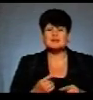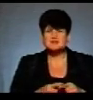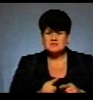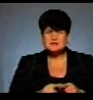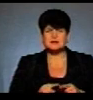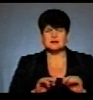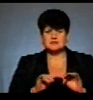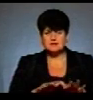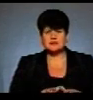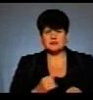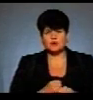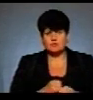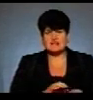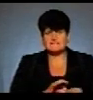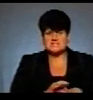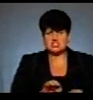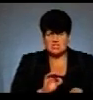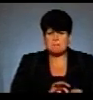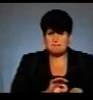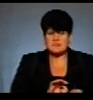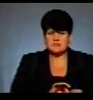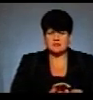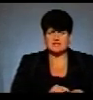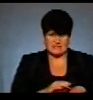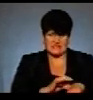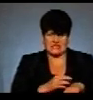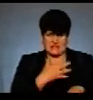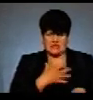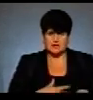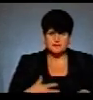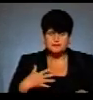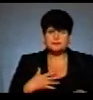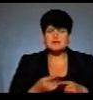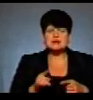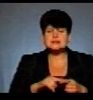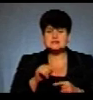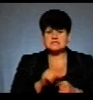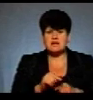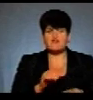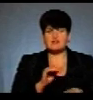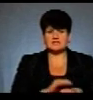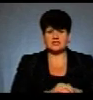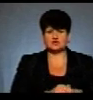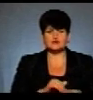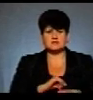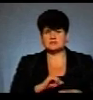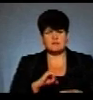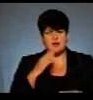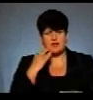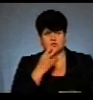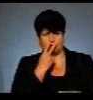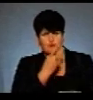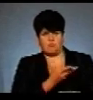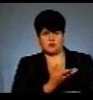які завдають фізичного болю, які стосуються тіла, так, і це фактично найлегше, так, побачити, що